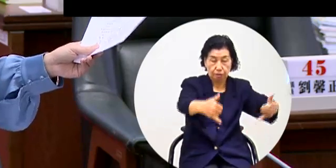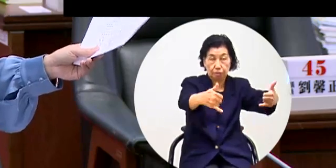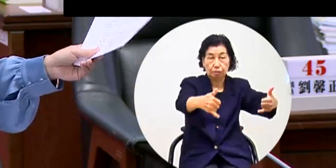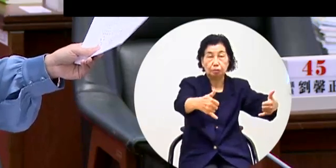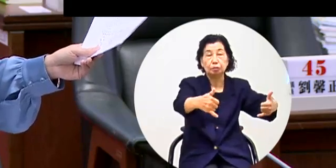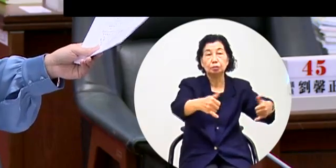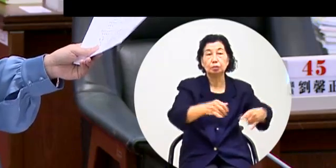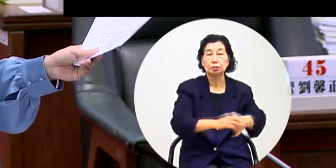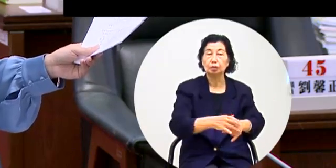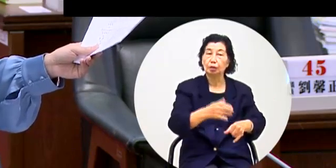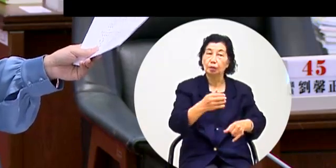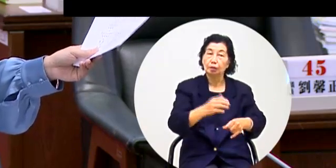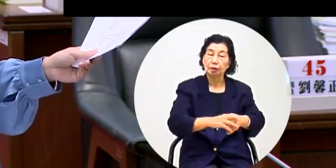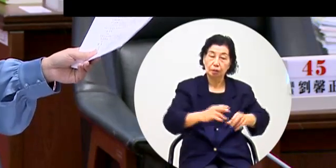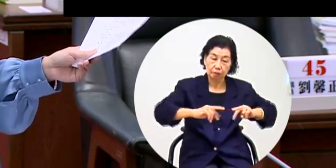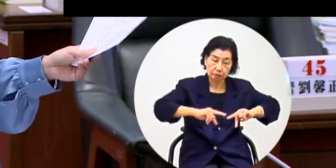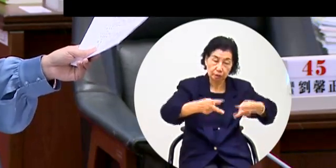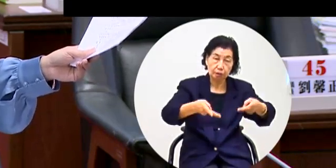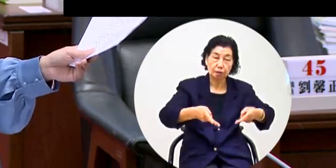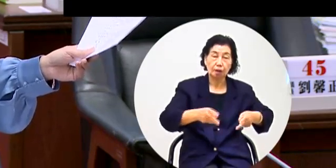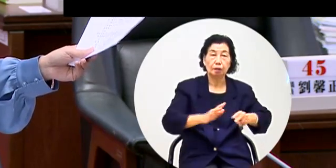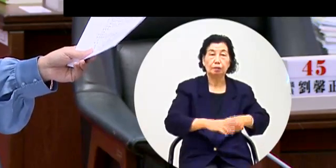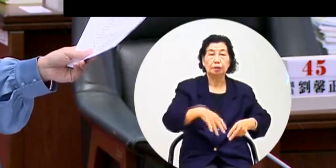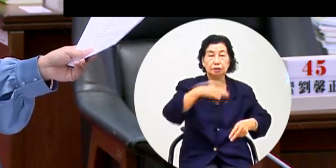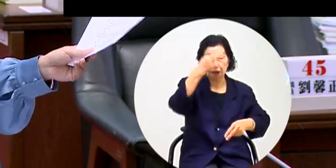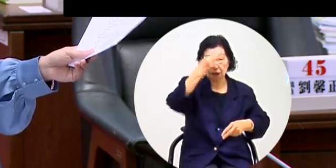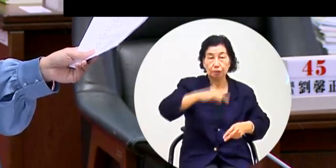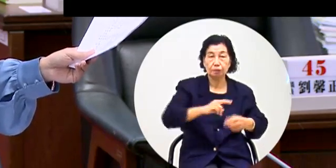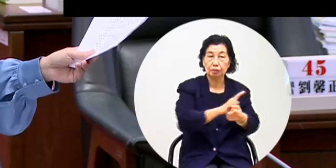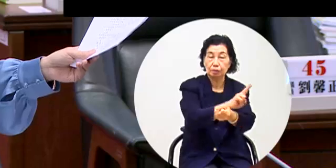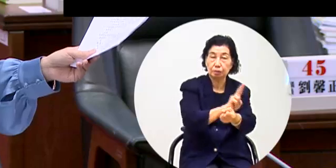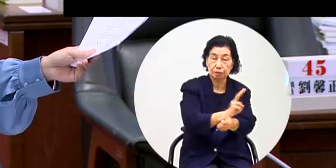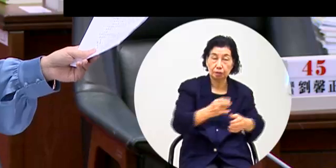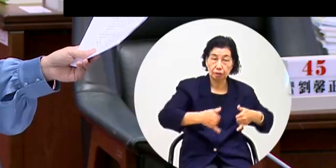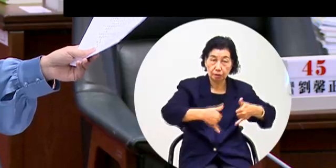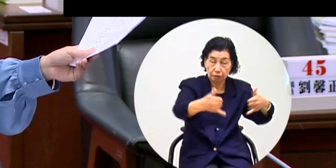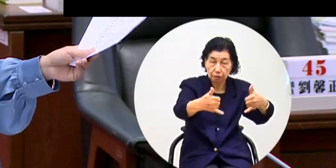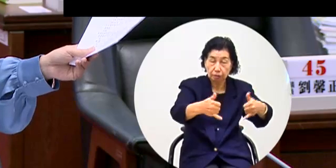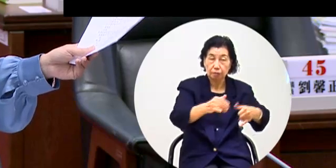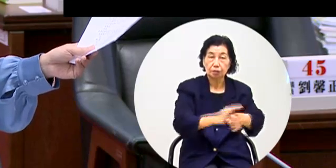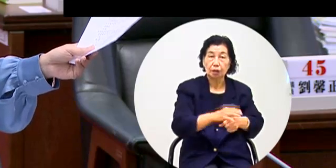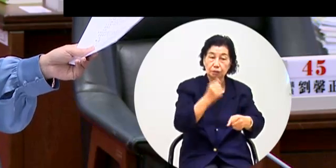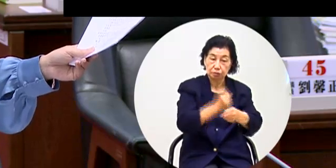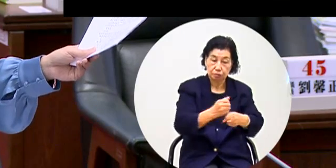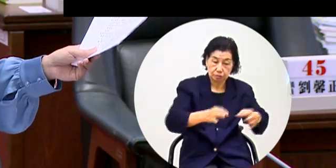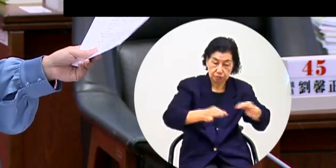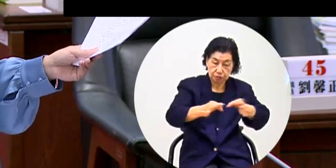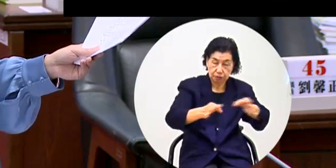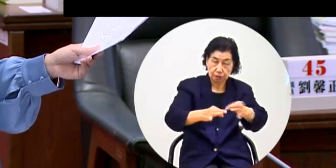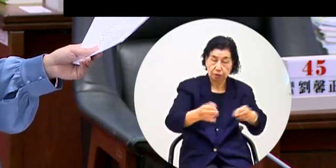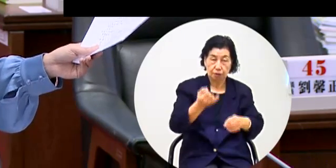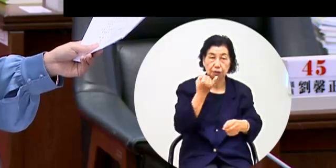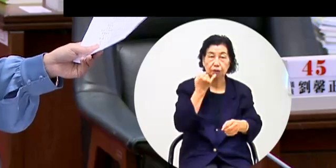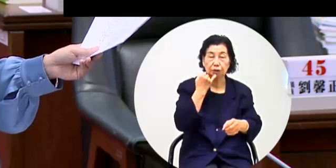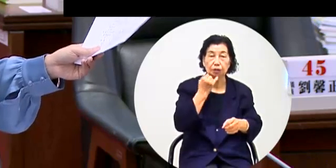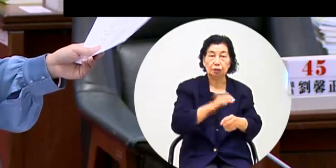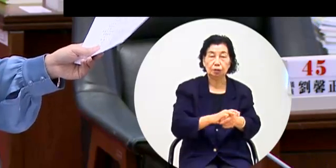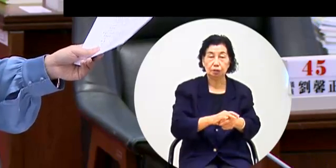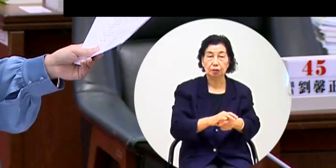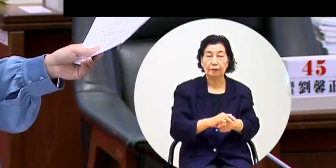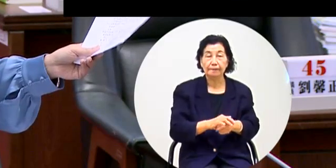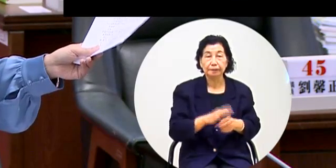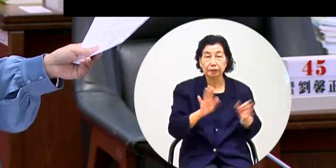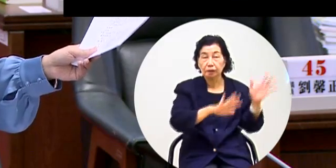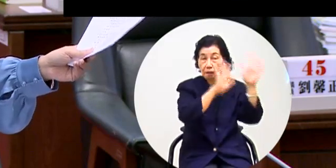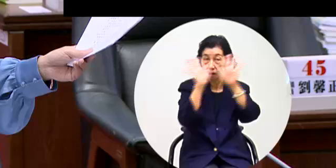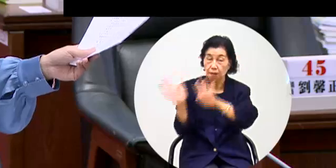然后呢，将来大家可以持续在那边做生意，这有什么意义？其实有的，就是跟红毛港叫做红毛港国小